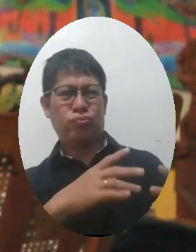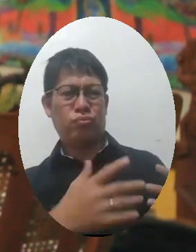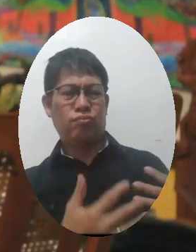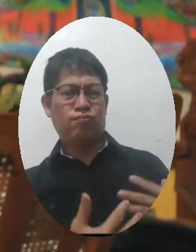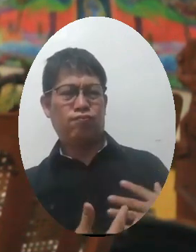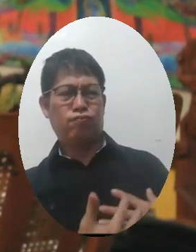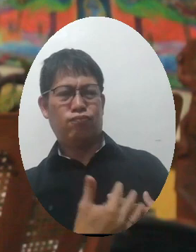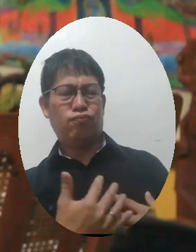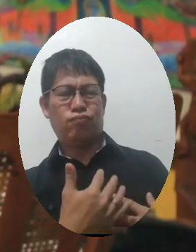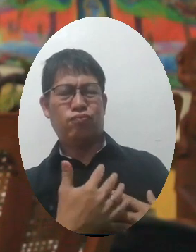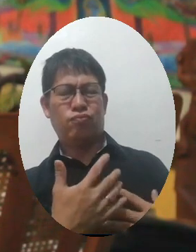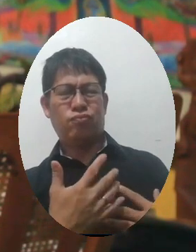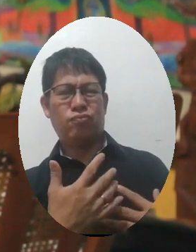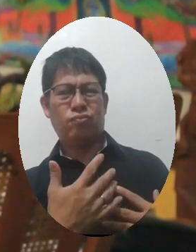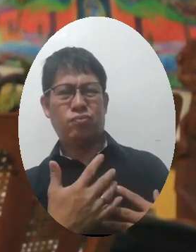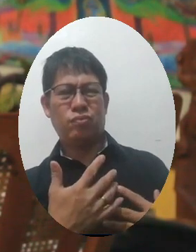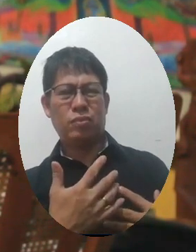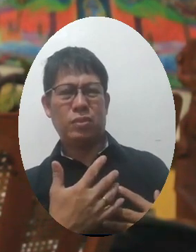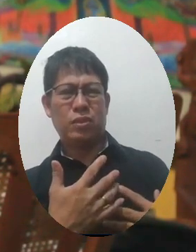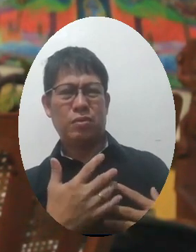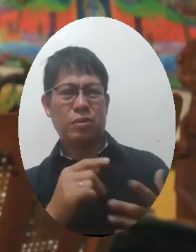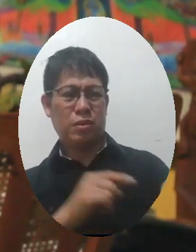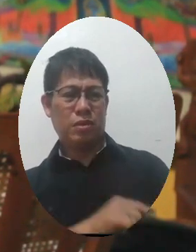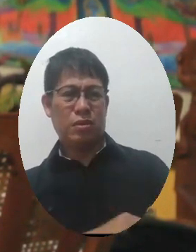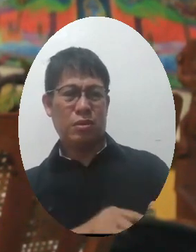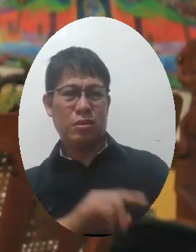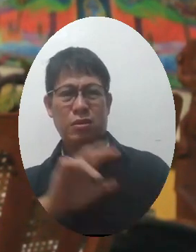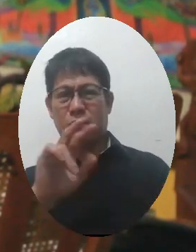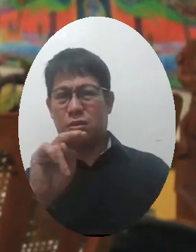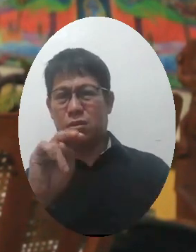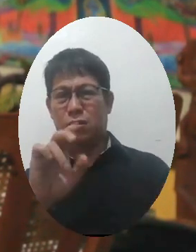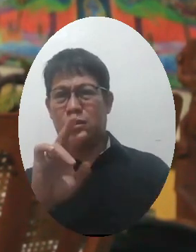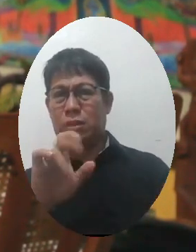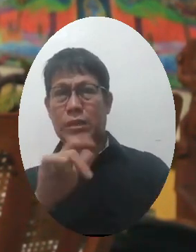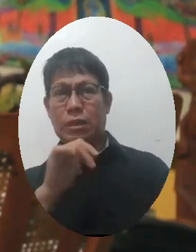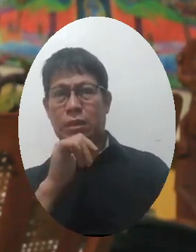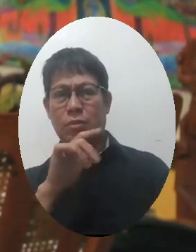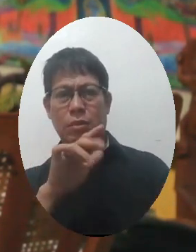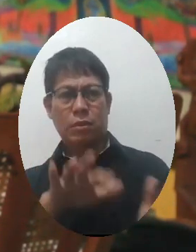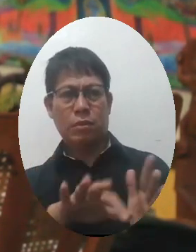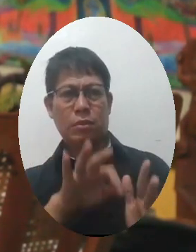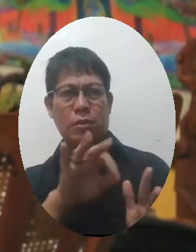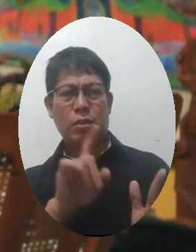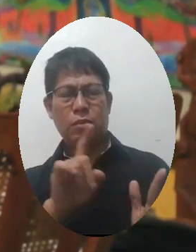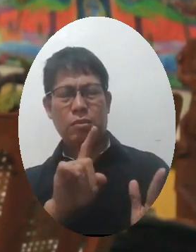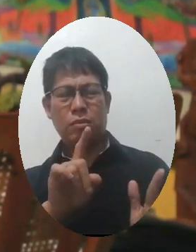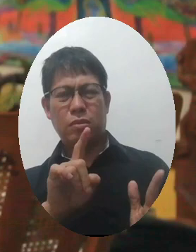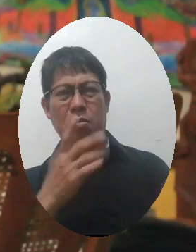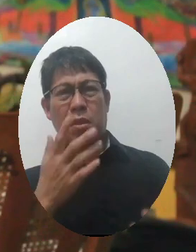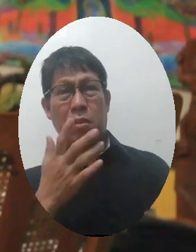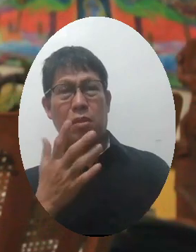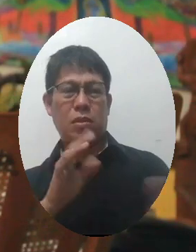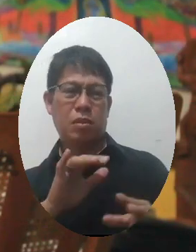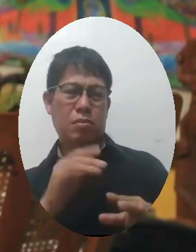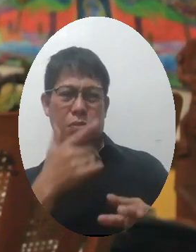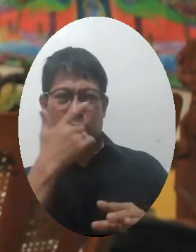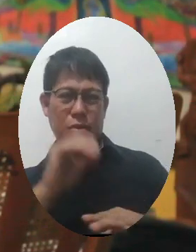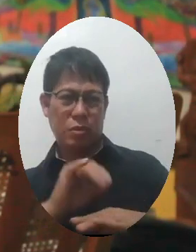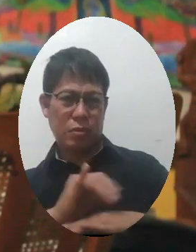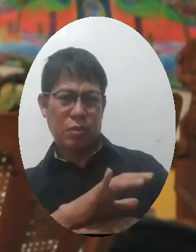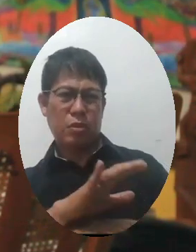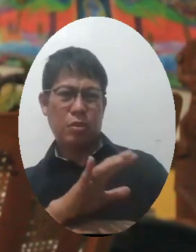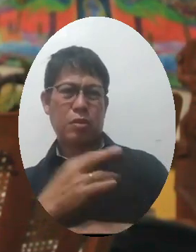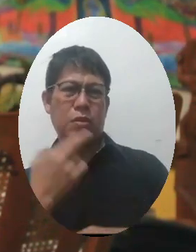peripheral nerves. Hindi pa natutukoy ang sanhi ng Guillain-Barré syndrome. Madalas, inuugnay ito sa